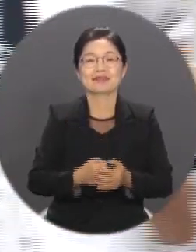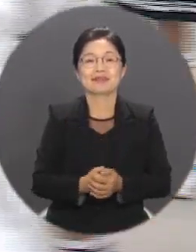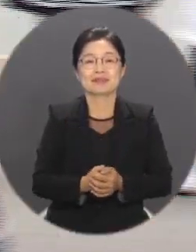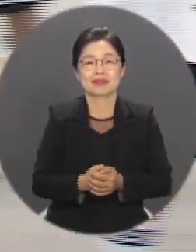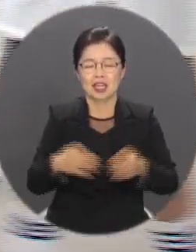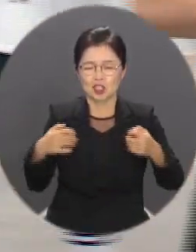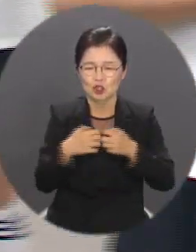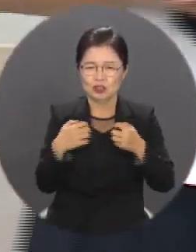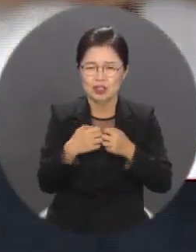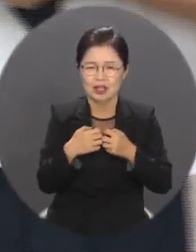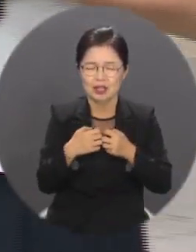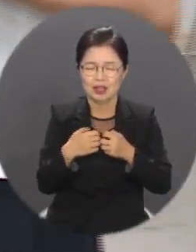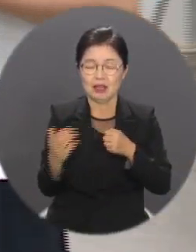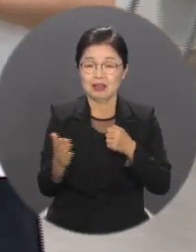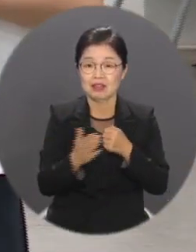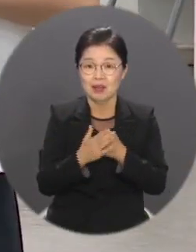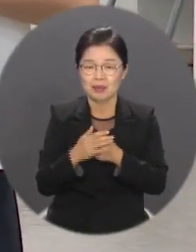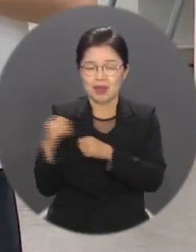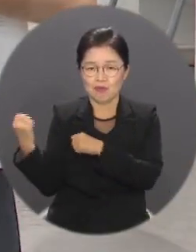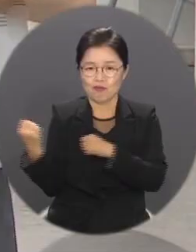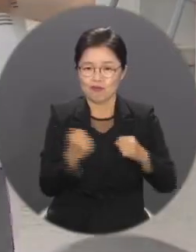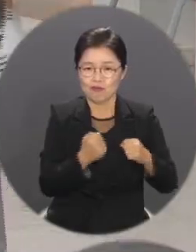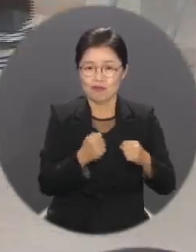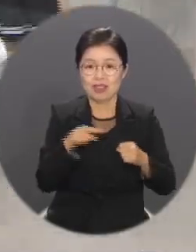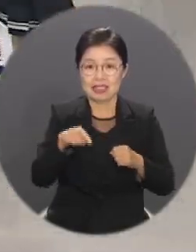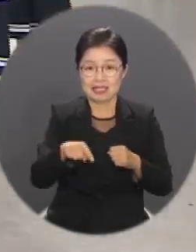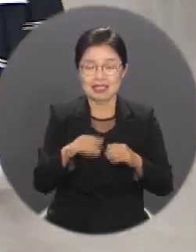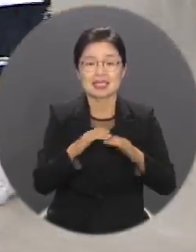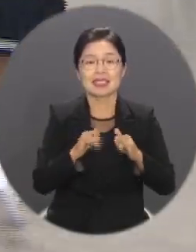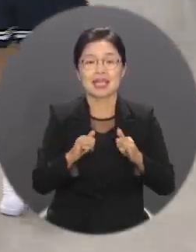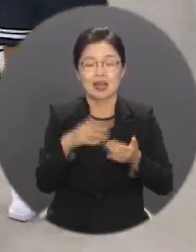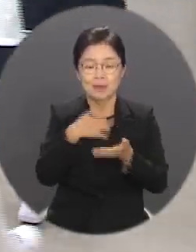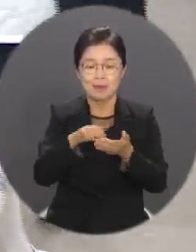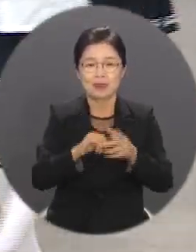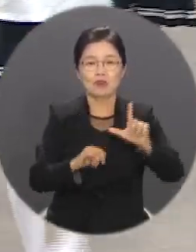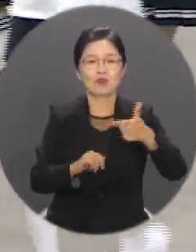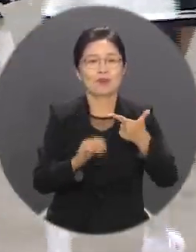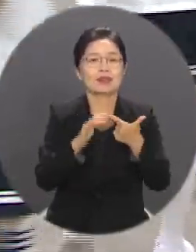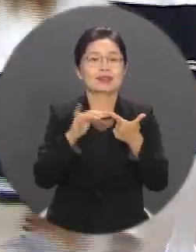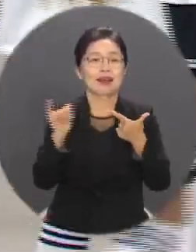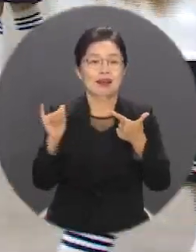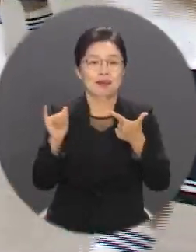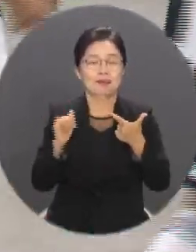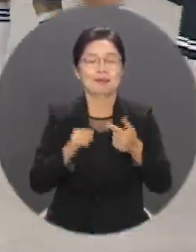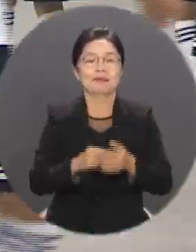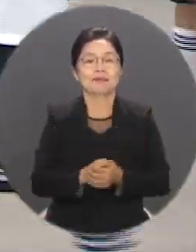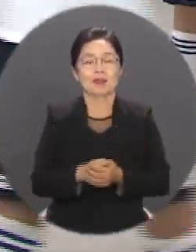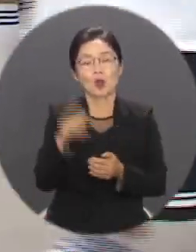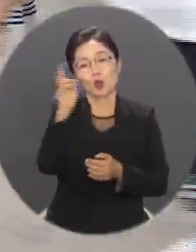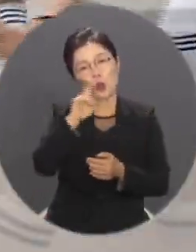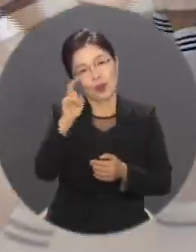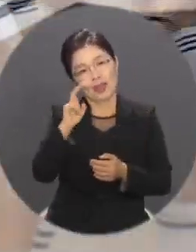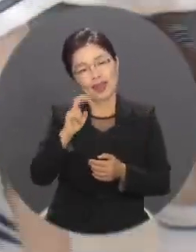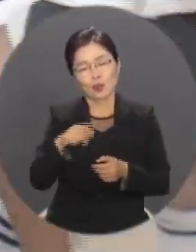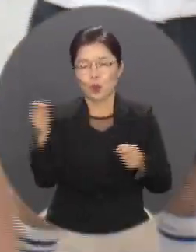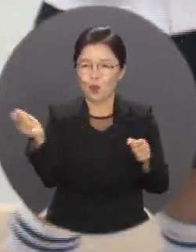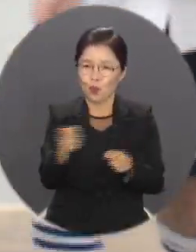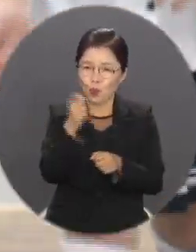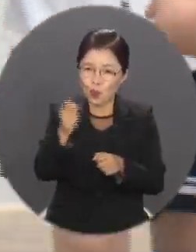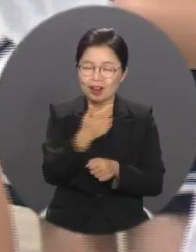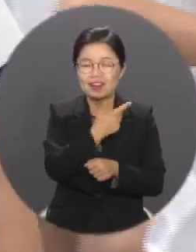전쟁을 피해 우크라이나에서 광주 로운 남미는 어느덧 6백 명을 넘어섰습니다 노래와 악기 연주 등